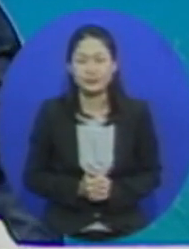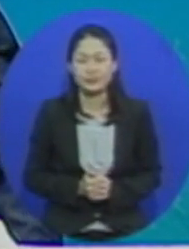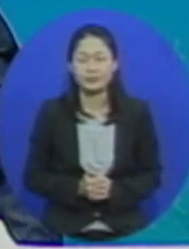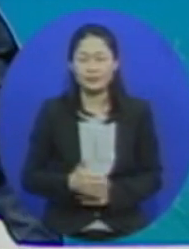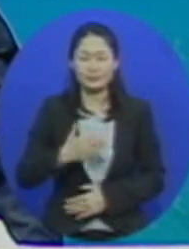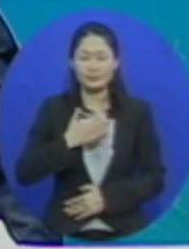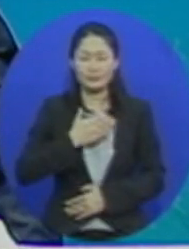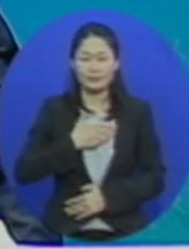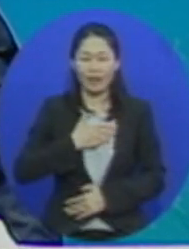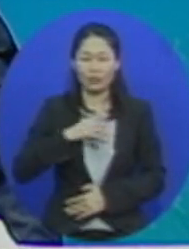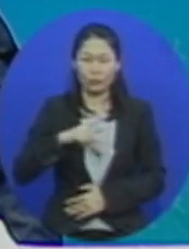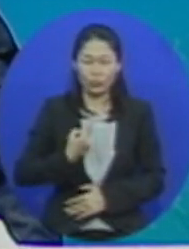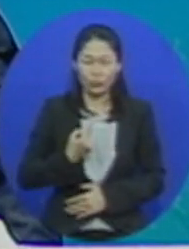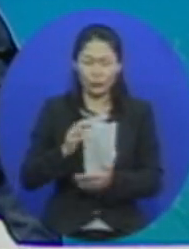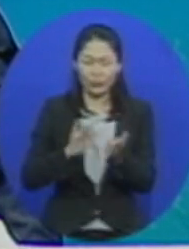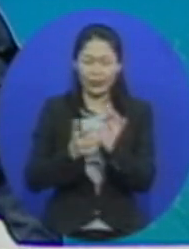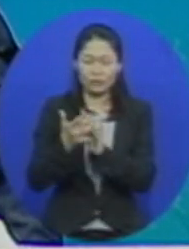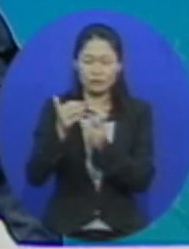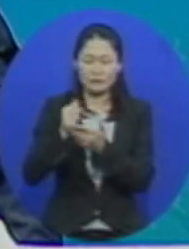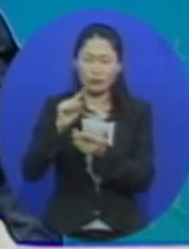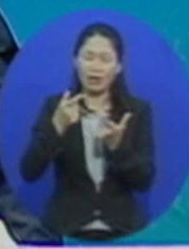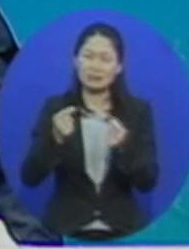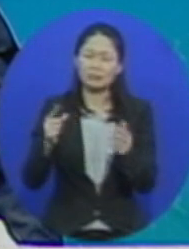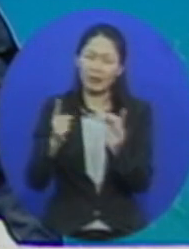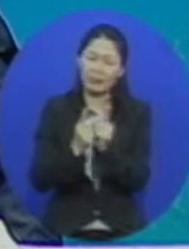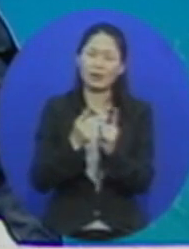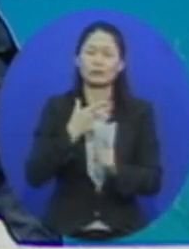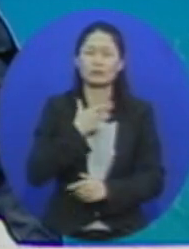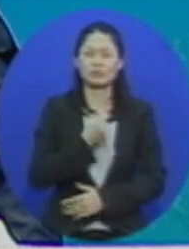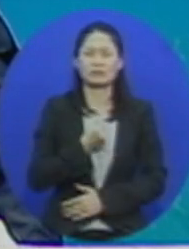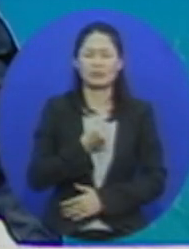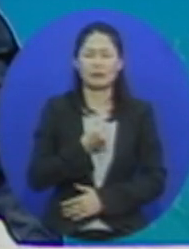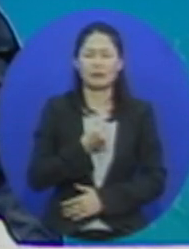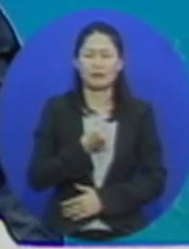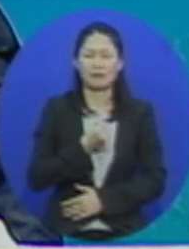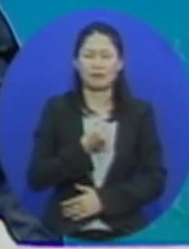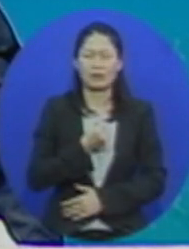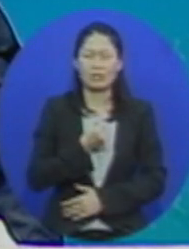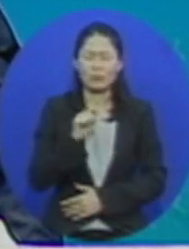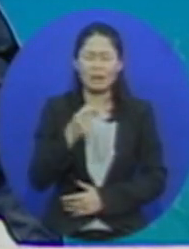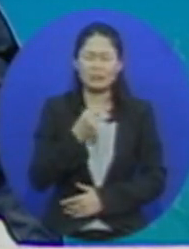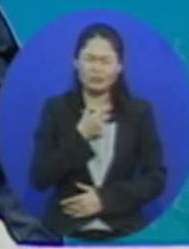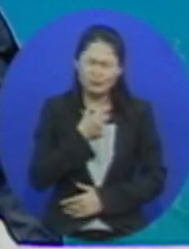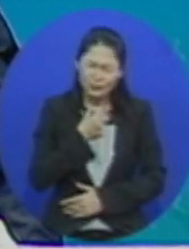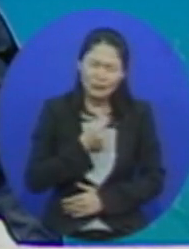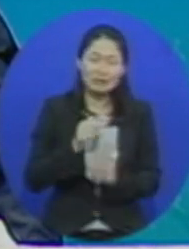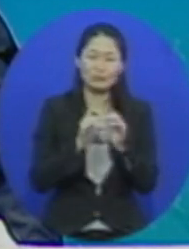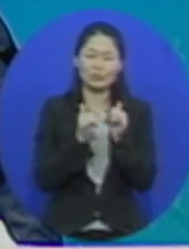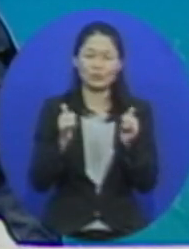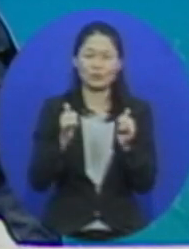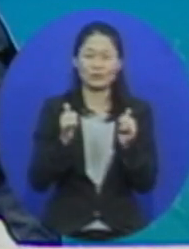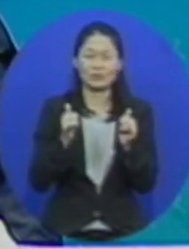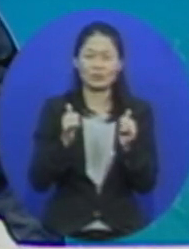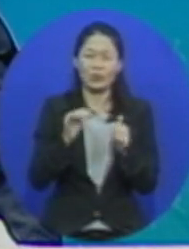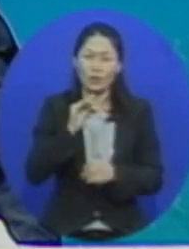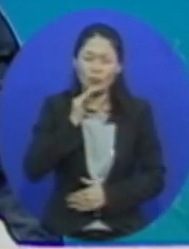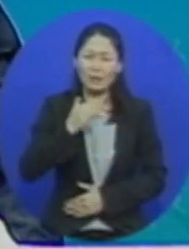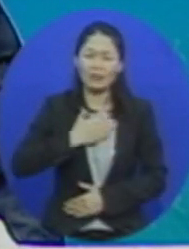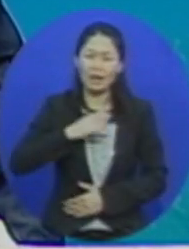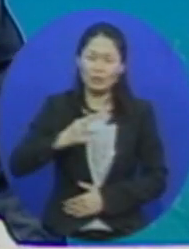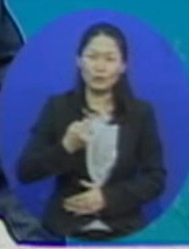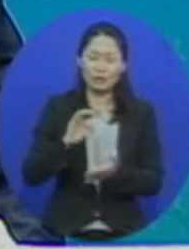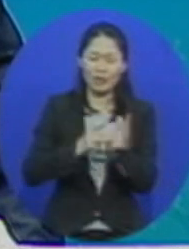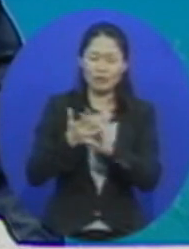아 나도 예수님을 그렇게 좀 만나고 싶은데 라고 이렇게 소원 하시는 분 정말 나도